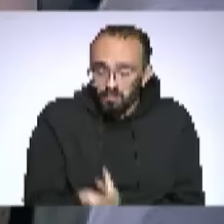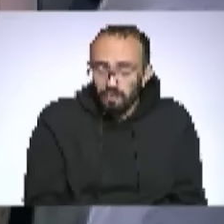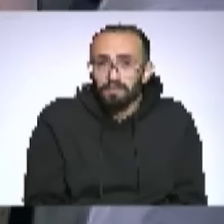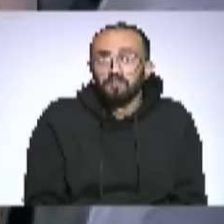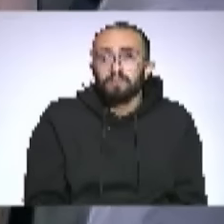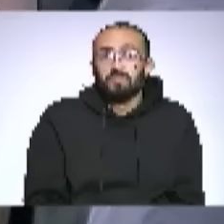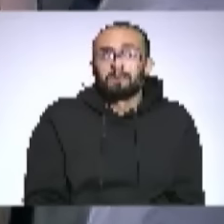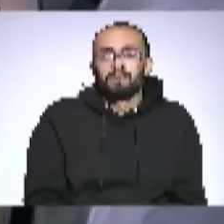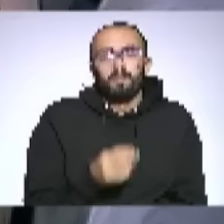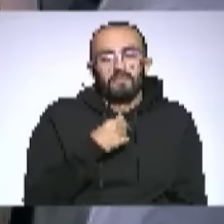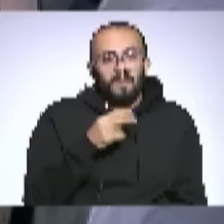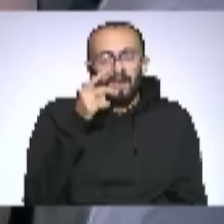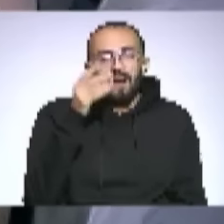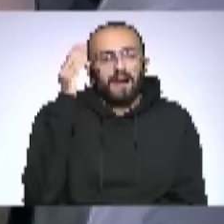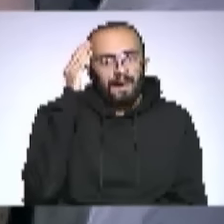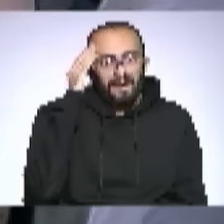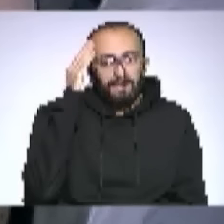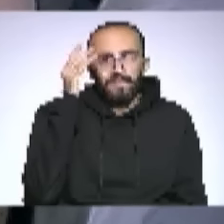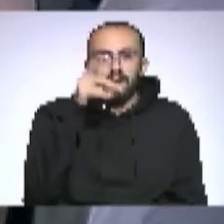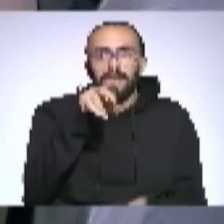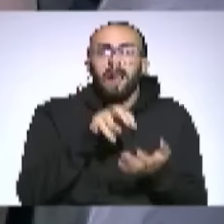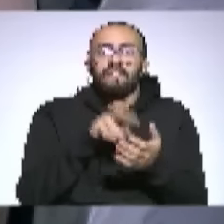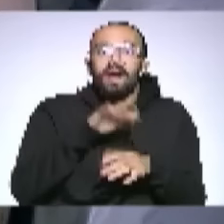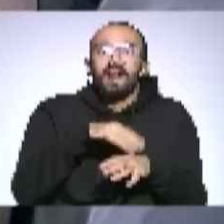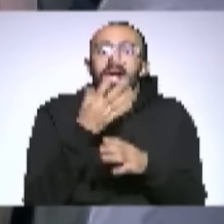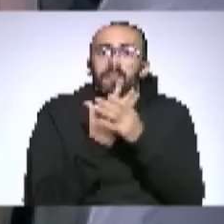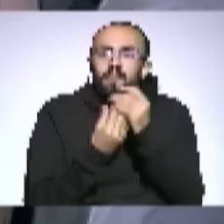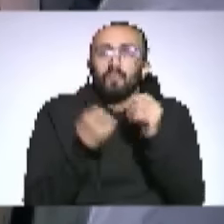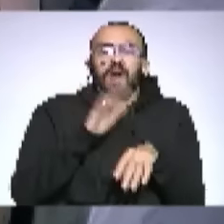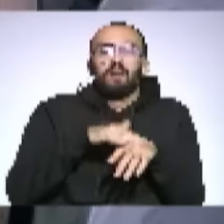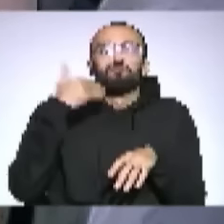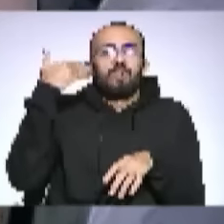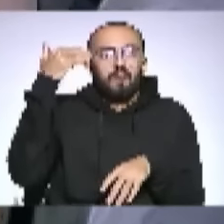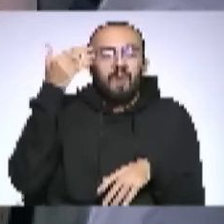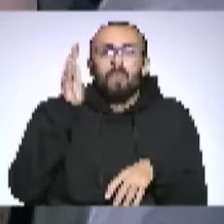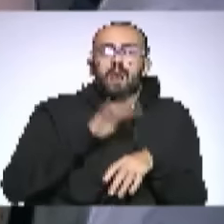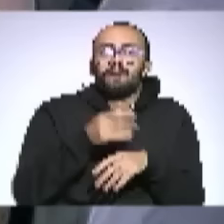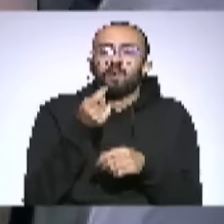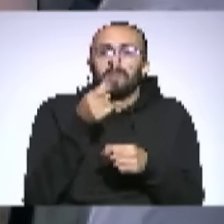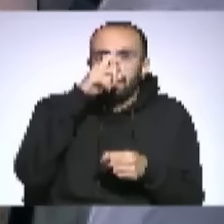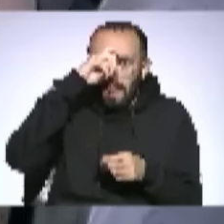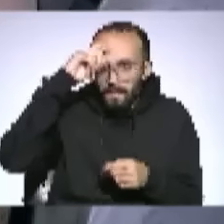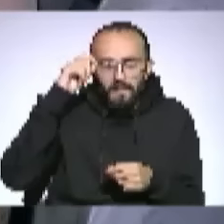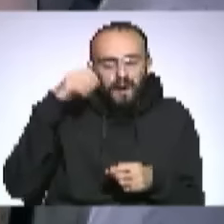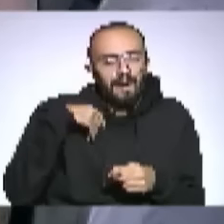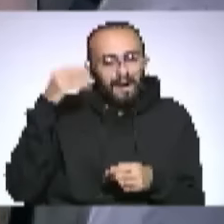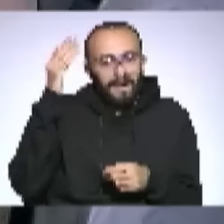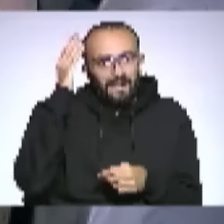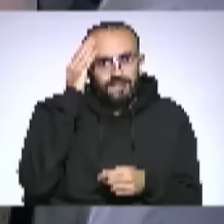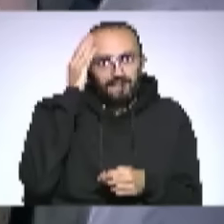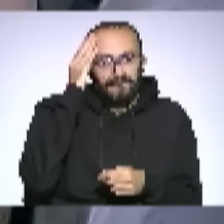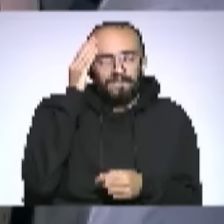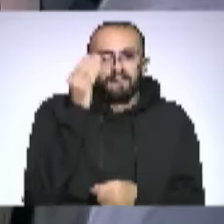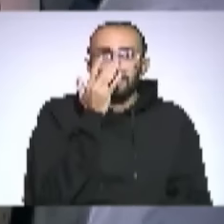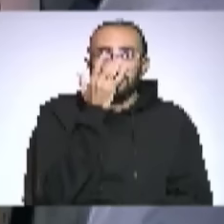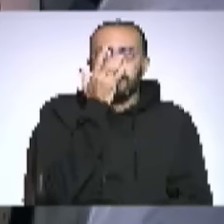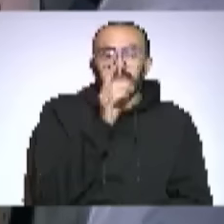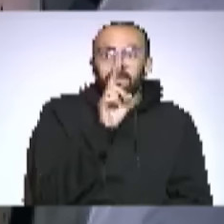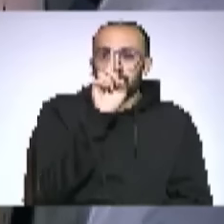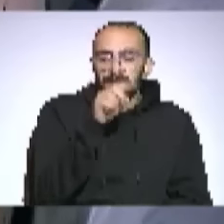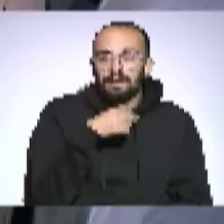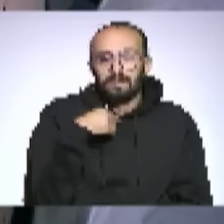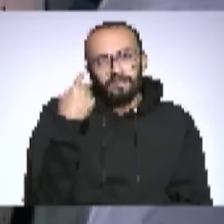الحقيقه انا مقدره جدا خوف حضرتك على ابنك وعلى مستقبله وعلى تعبه وعلى الفلوس اللي هو بيجمع من شغله لكن